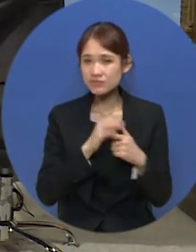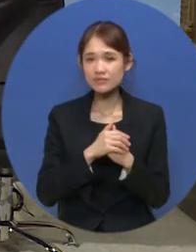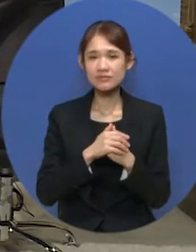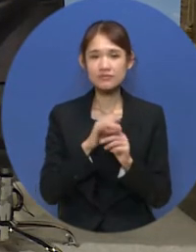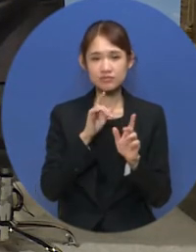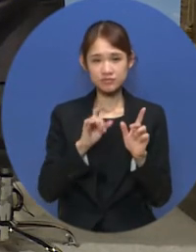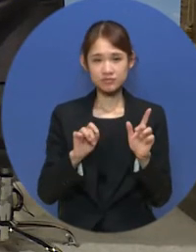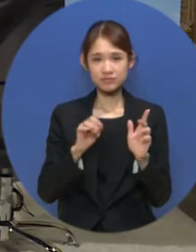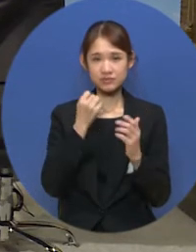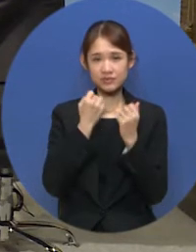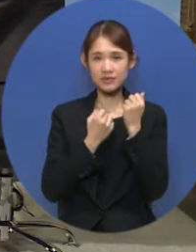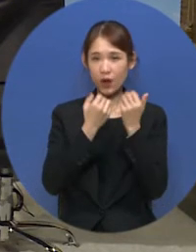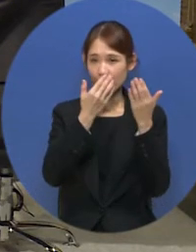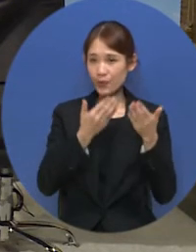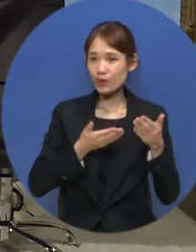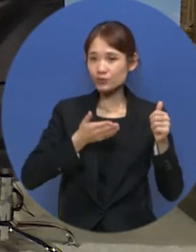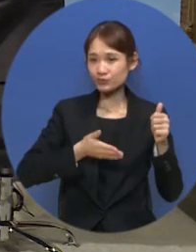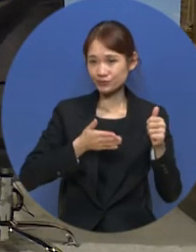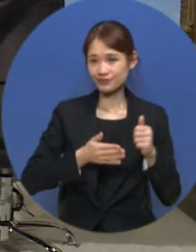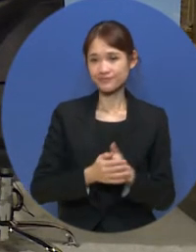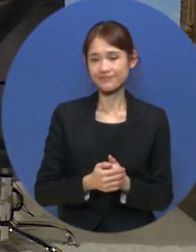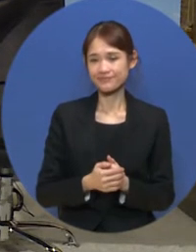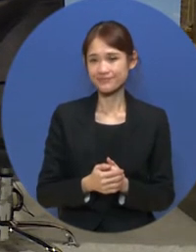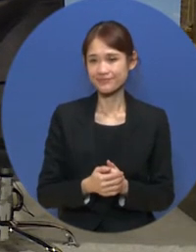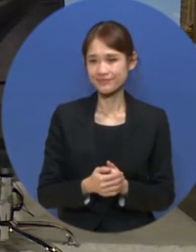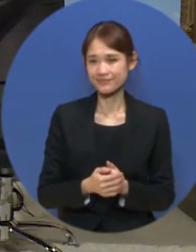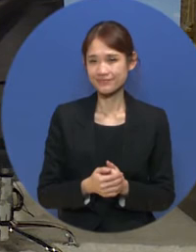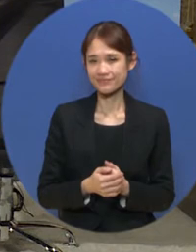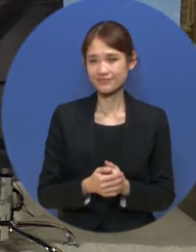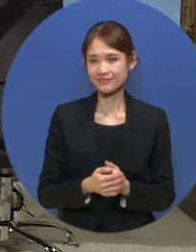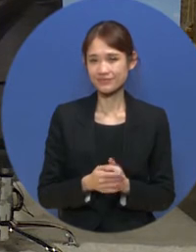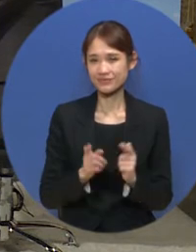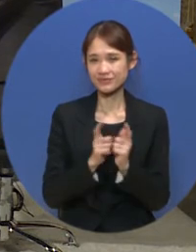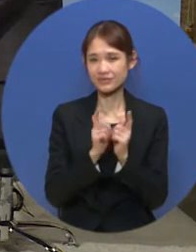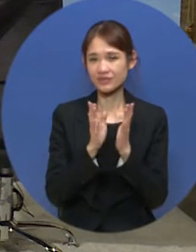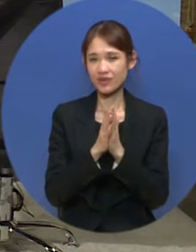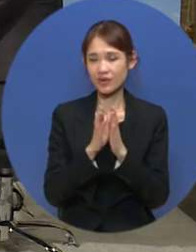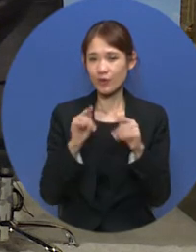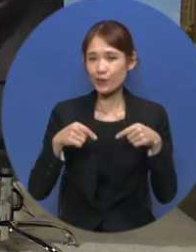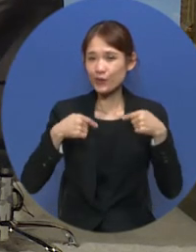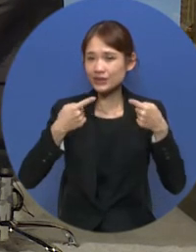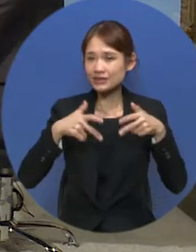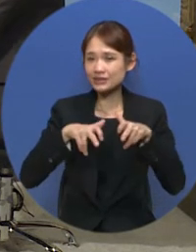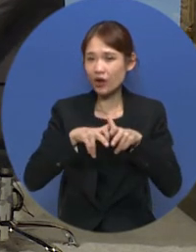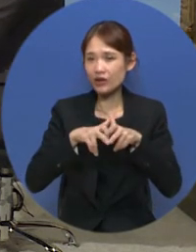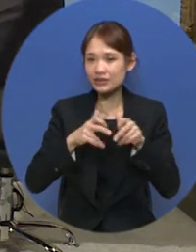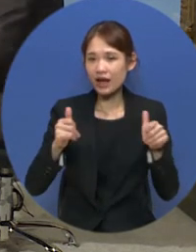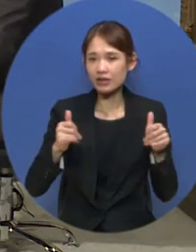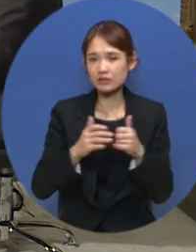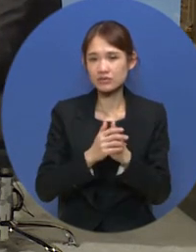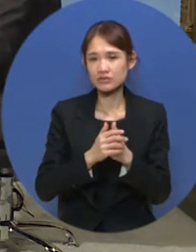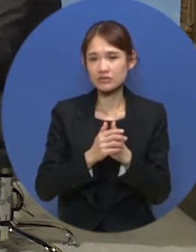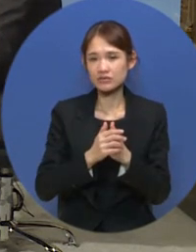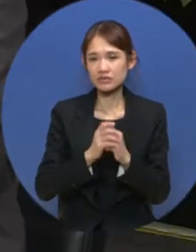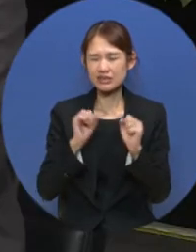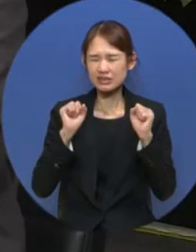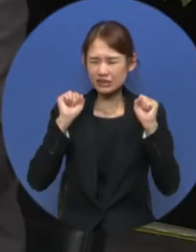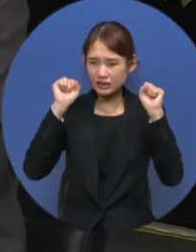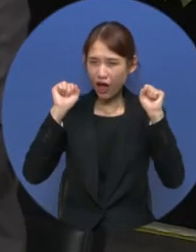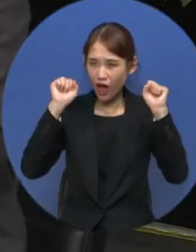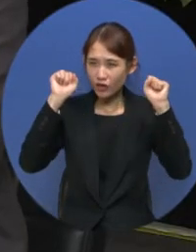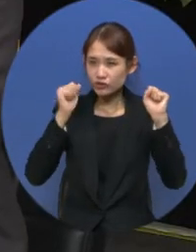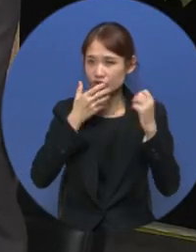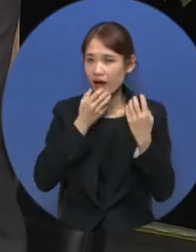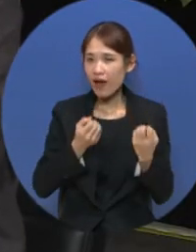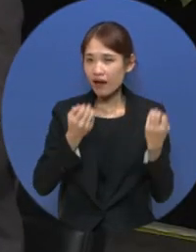부분에 대해서도 말씀을 좀 부탁드리겠습니다. 네. 실제로 저희가 이제 그 휠체어 장애인분들이 그